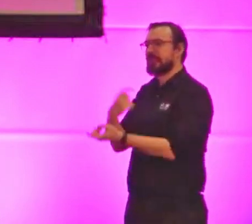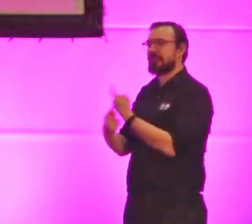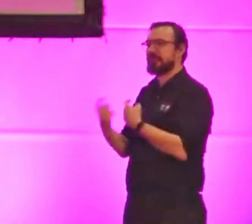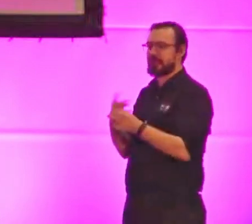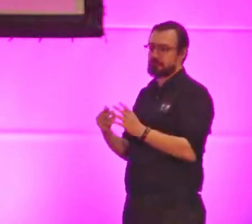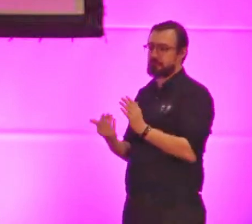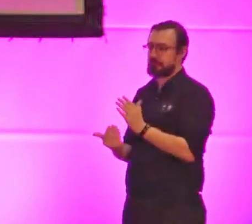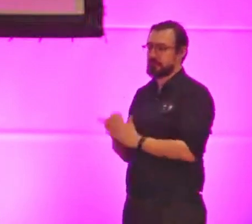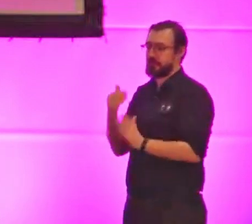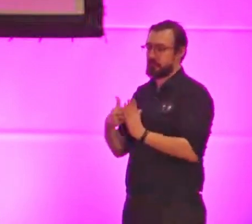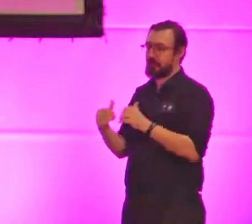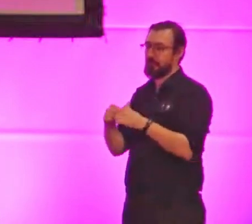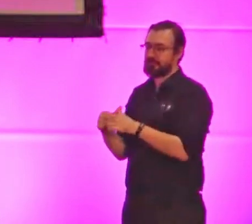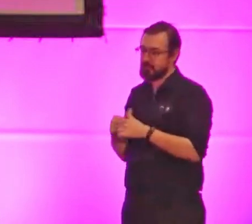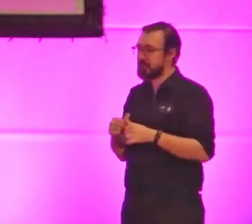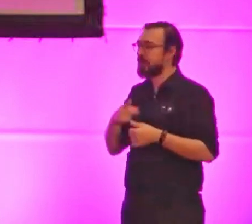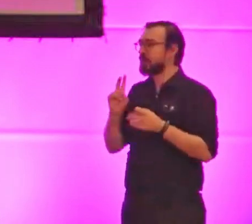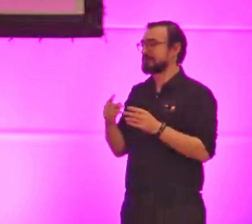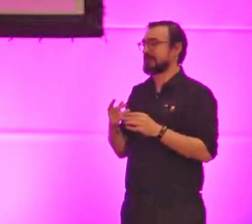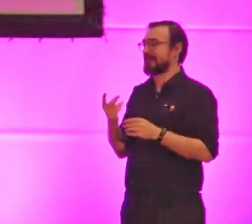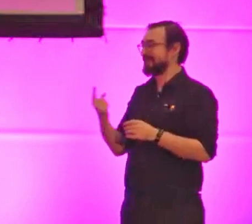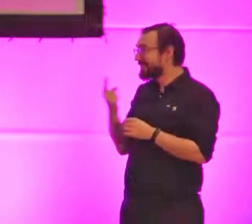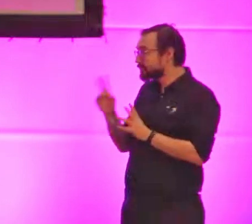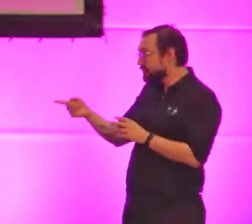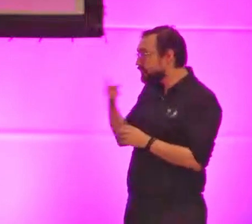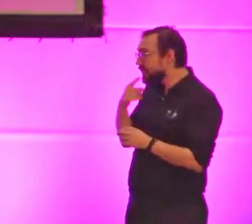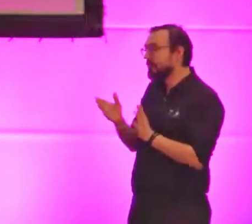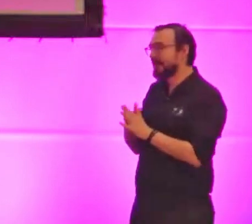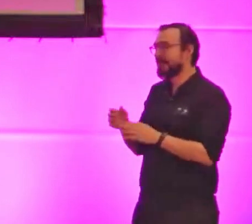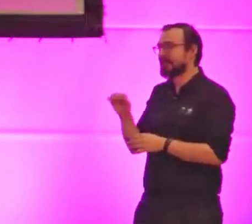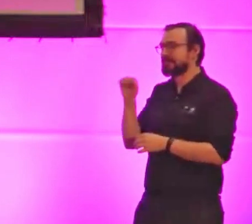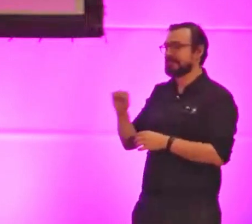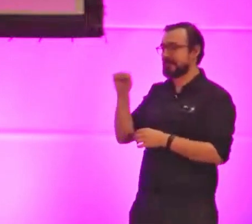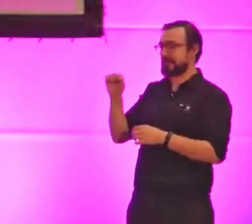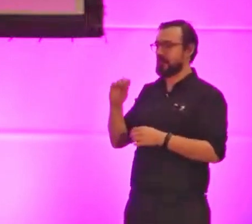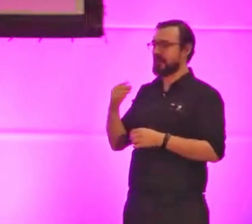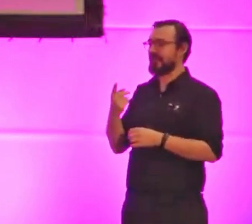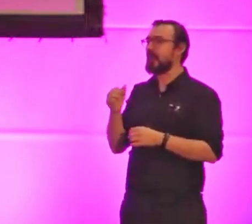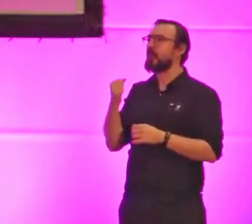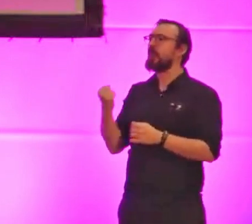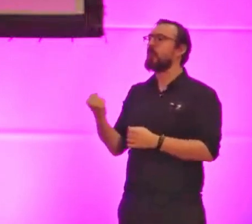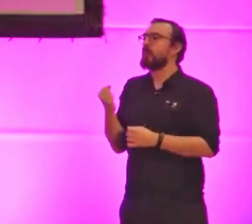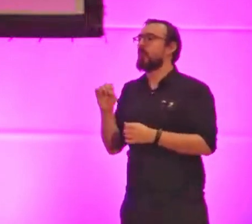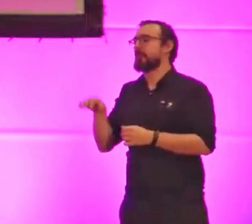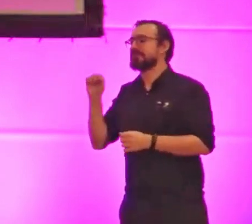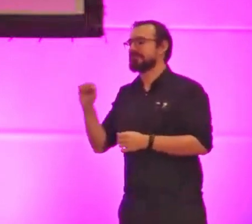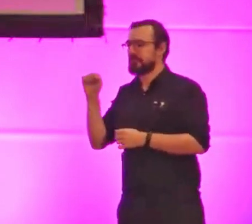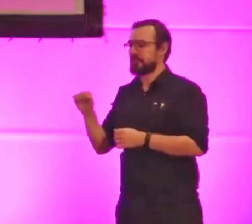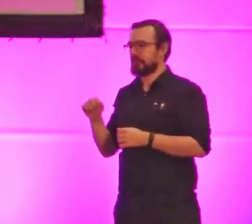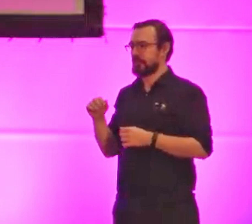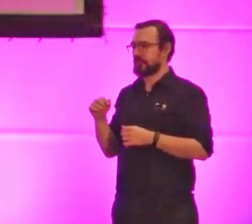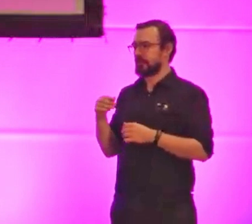kommer från organisationen. Och sen ytterligare detta som du säger då med en stämning av en, eller hot om stämning.